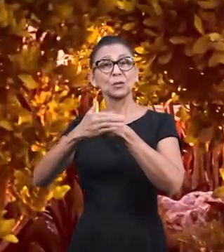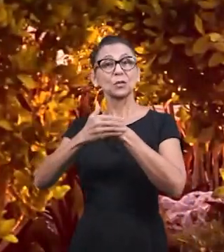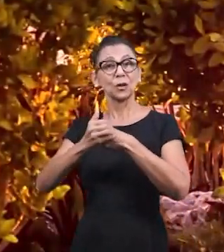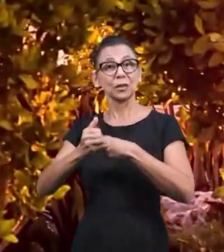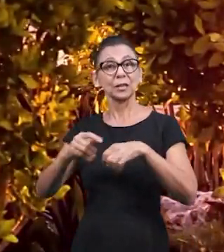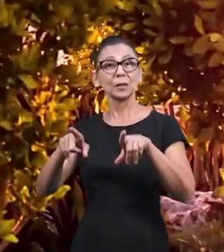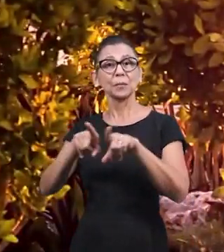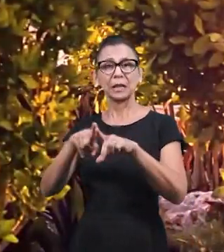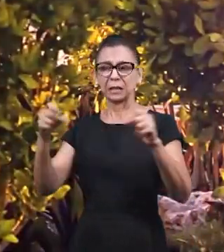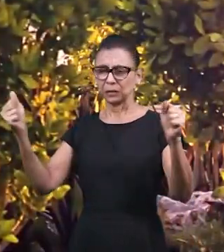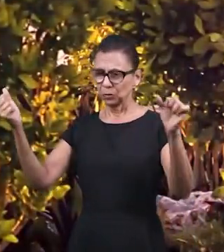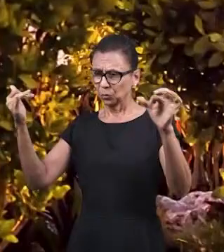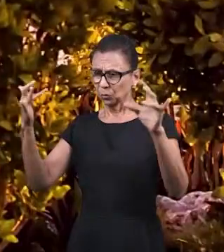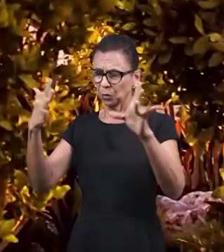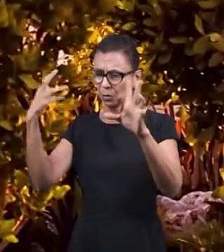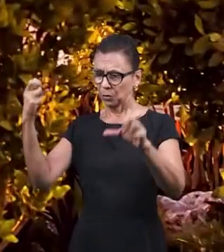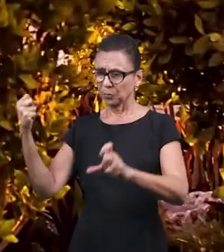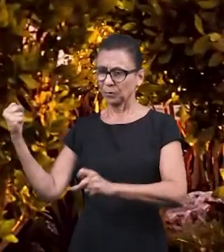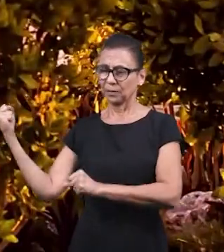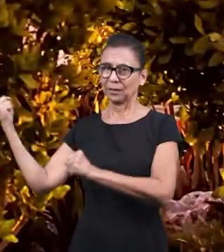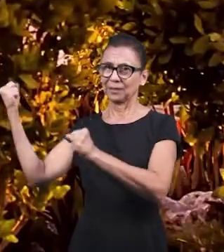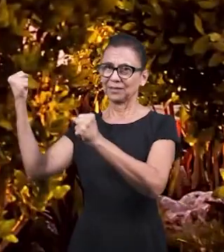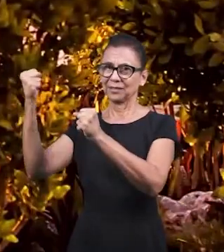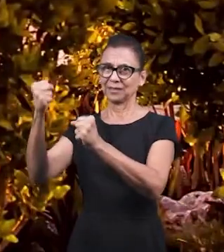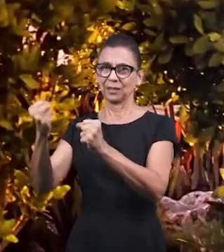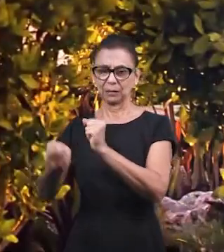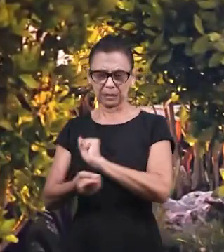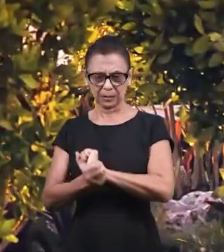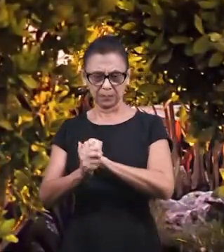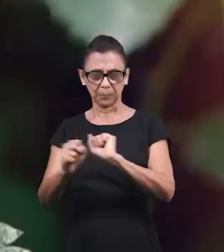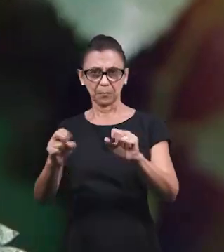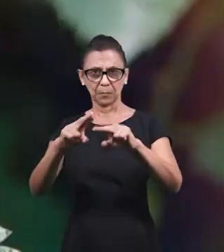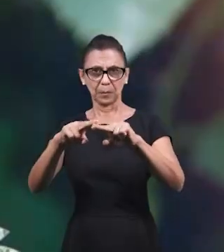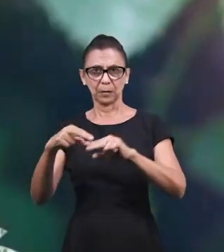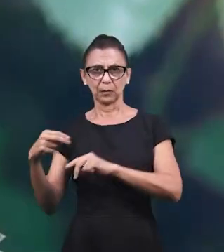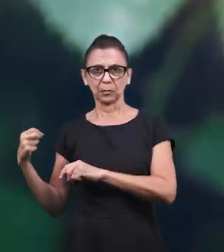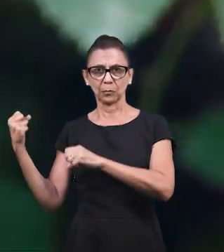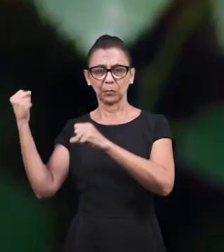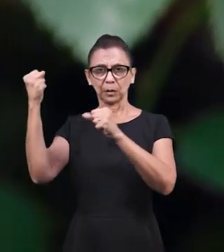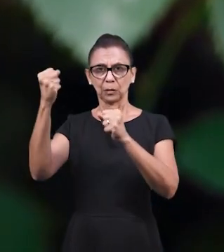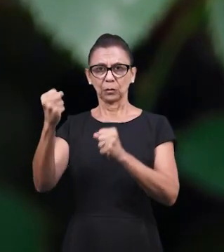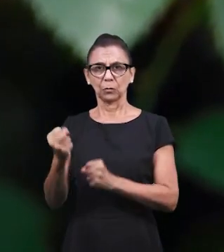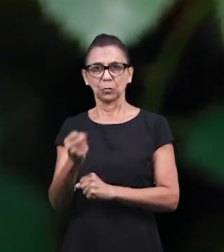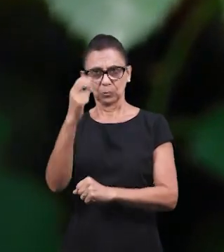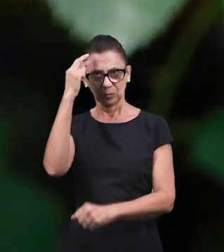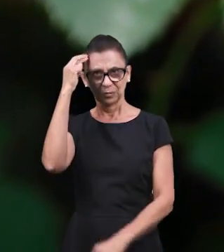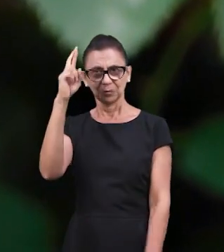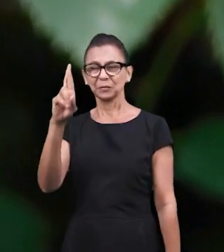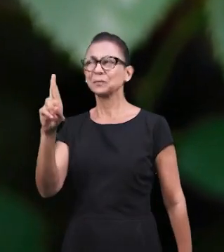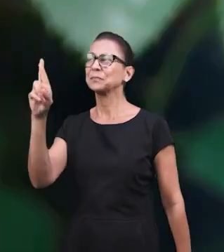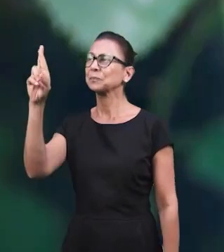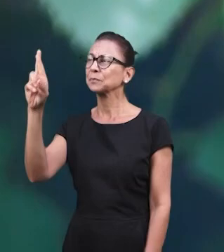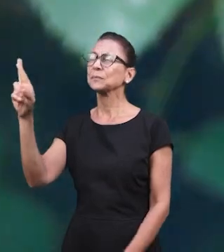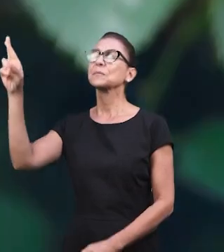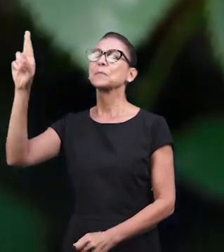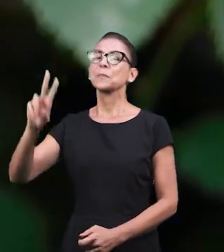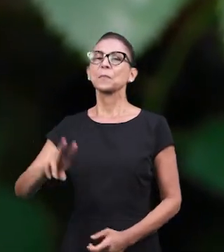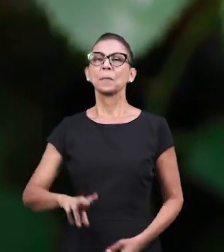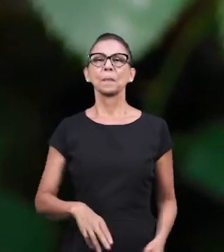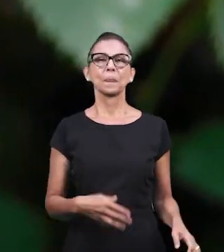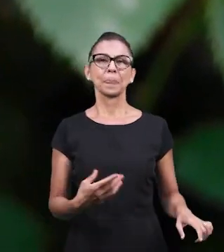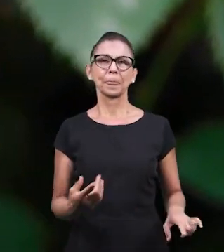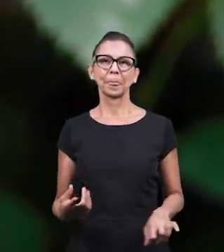его слова и сияние я освобождён силою господней